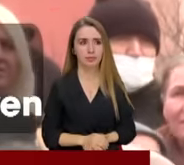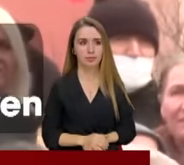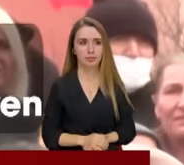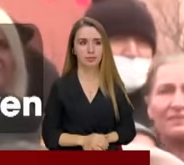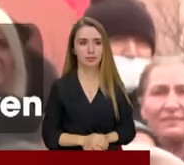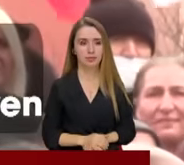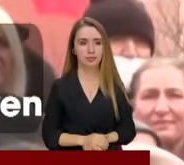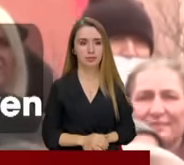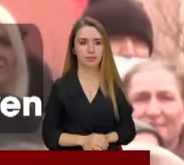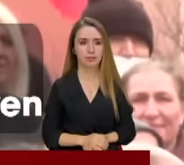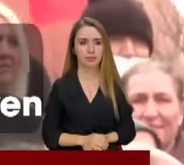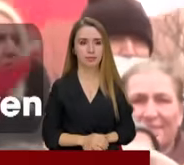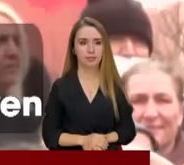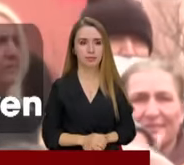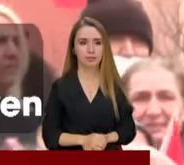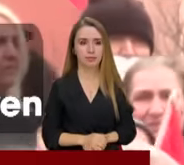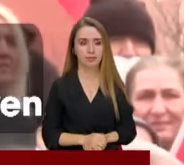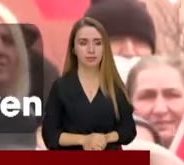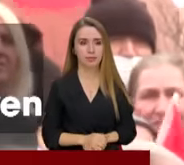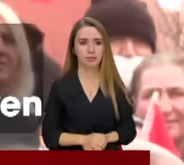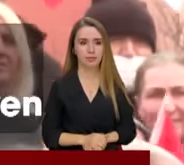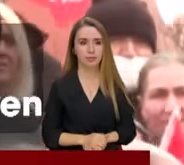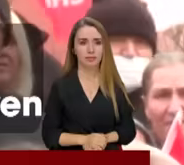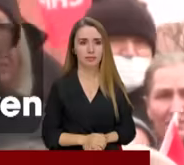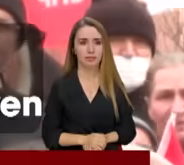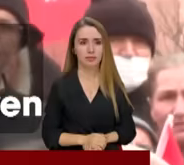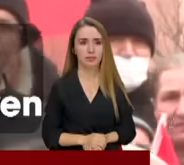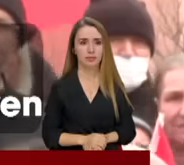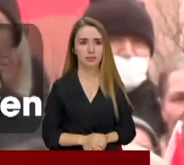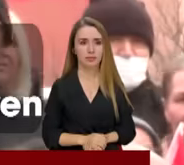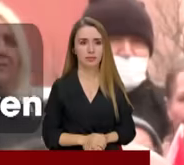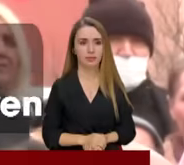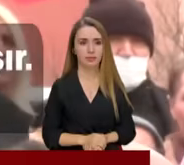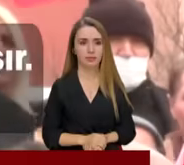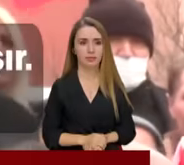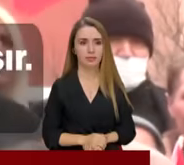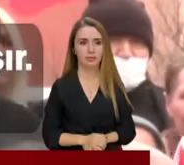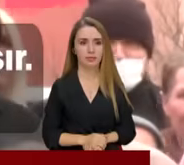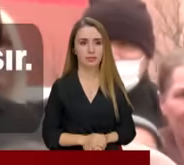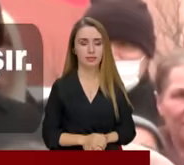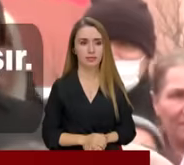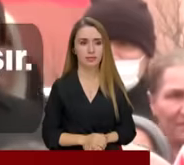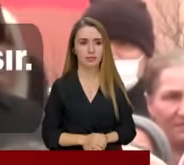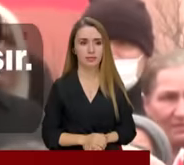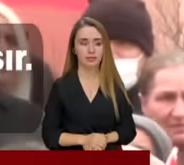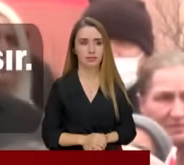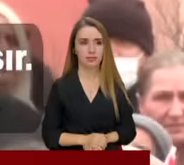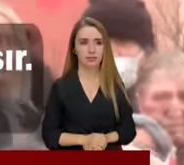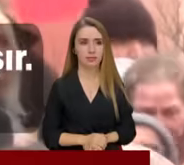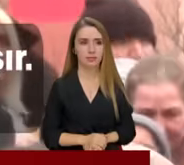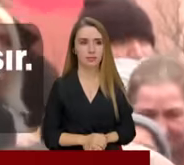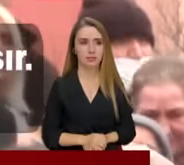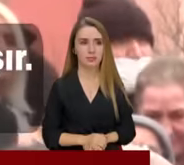yok sayılmaya, dışlanmasına rağmen inancını, direncini kaybetmeyen, asla yılmayan,